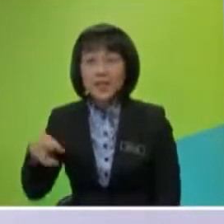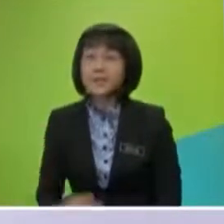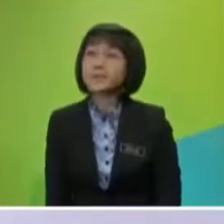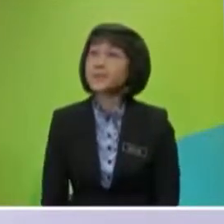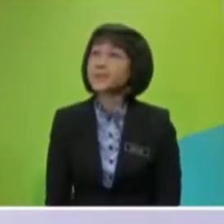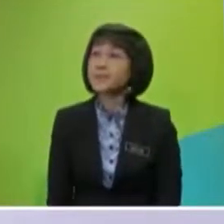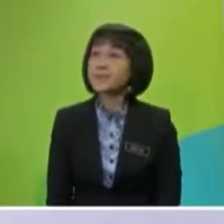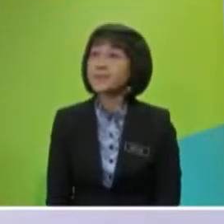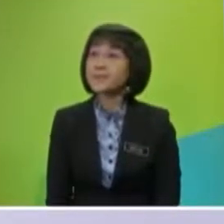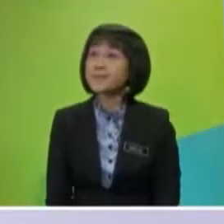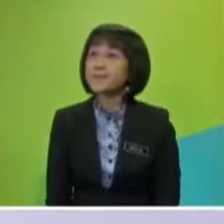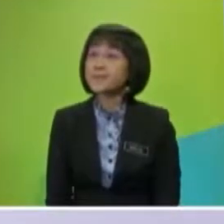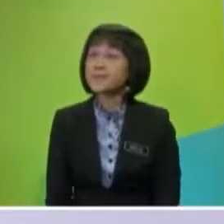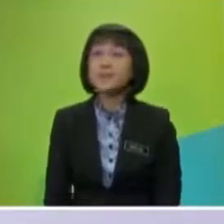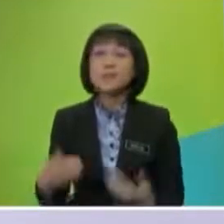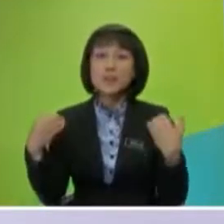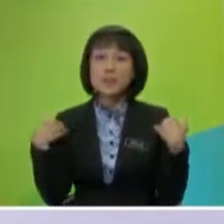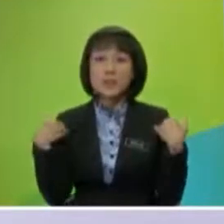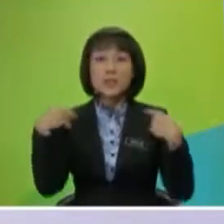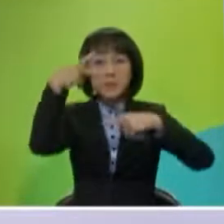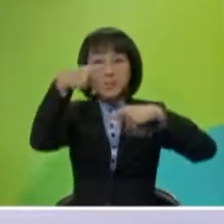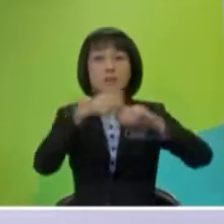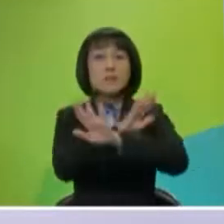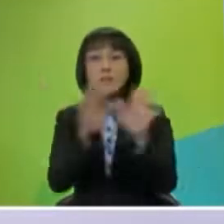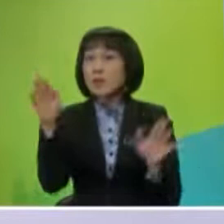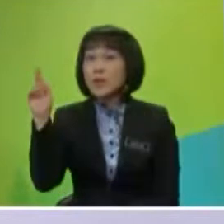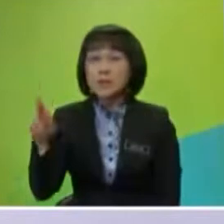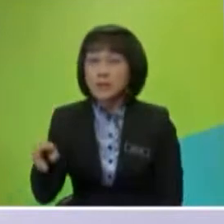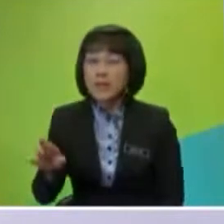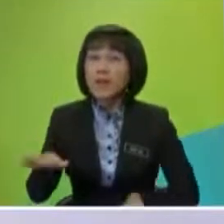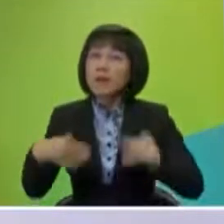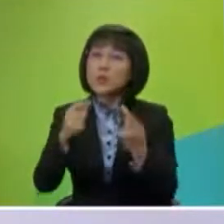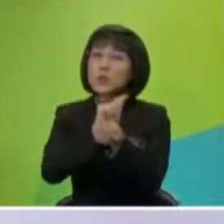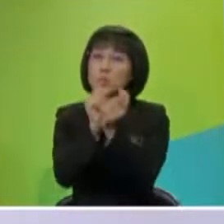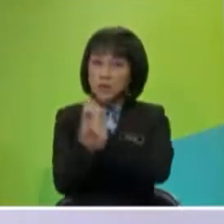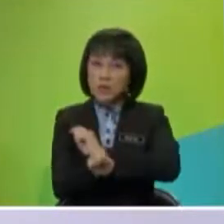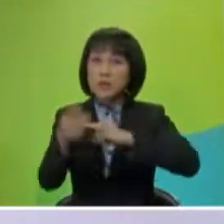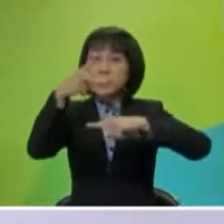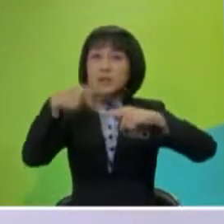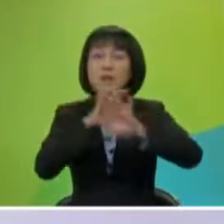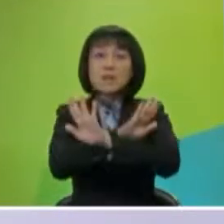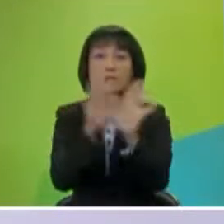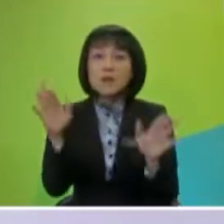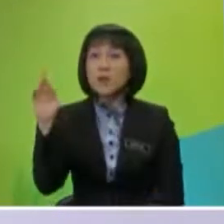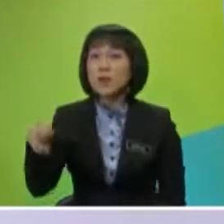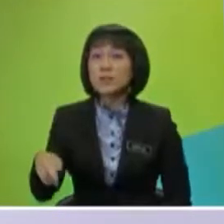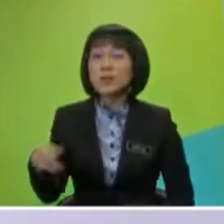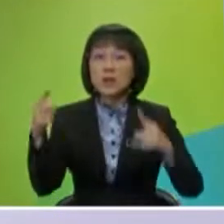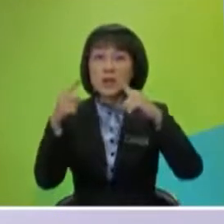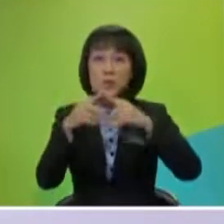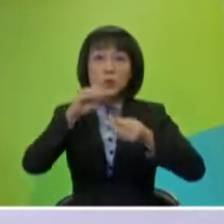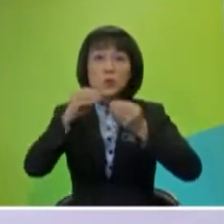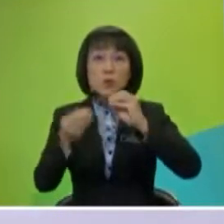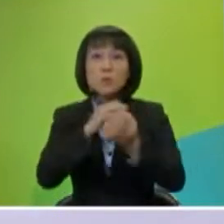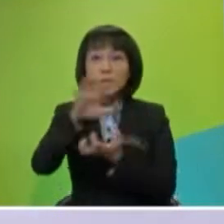tengok juga. Tadi kita dah tahu tadi ada pecahan tak wajar. Macam mana kita nak tukarkan pecahan tak wajar kepada nombor bercampur. Ingat